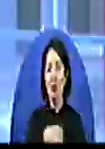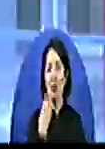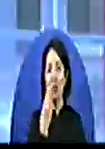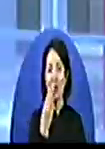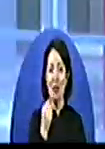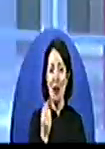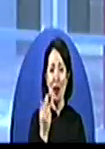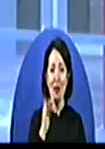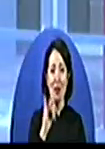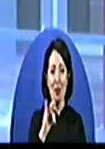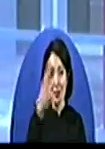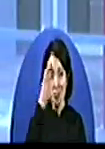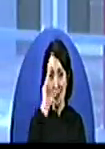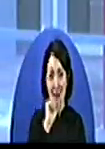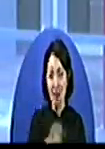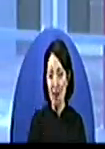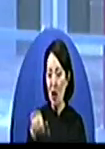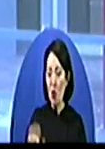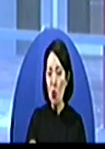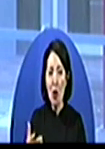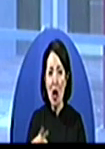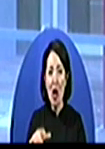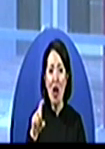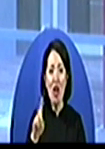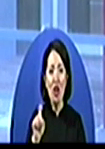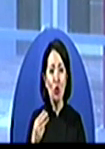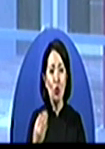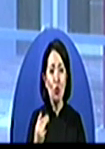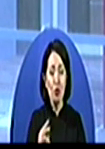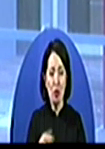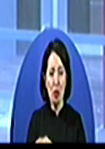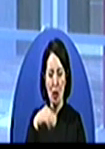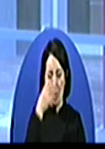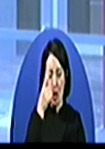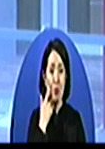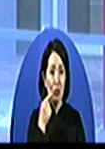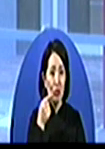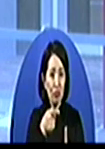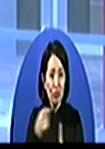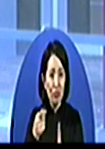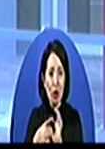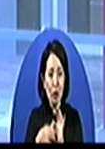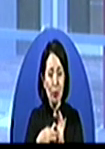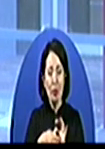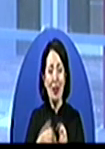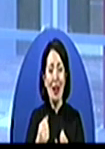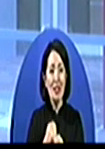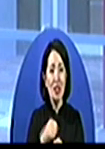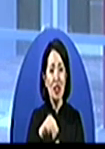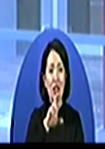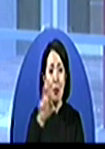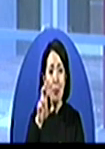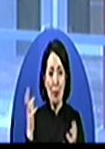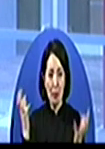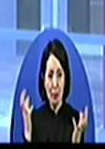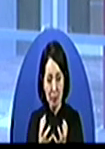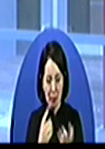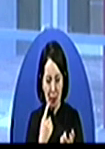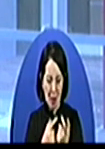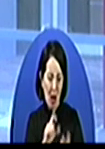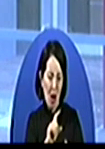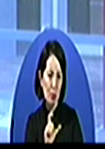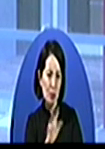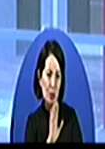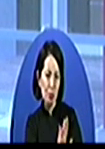төвшин өнөөдөр эмэгтэйчүүдийн эрхийн төлөө ажилладаг төрийн бус байгууллагын төлөөллүүдийг хүлээн авч уулзлаа. За энэ үеэр тэд эмзэг бүлгийн иргэд